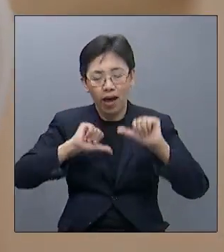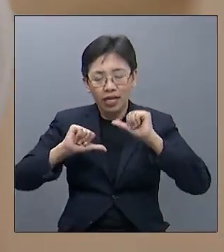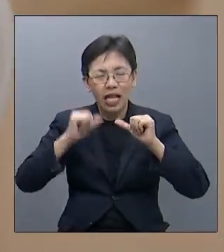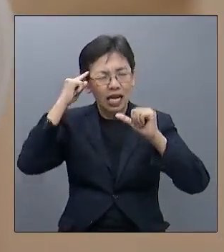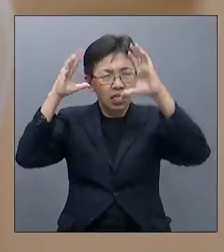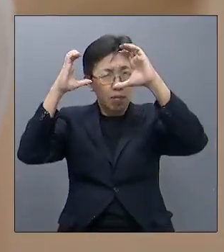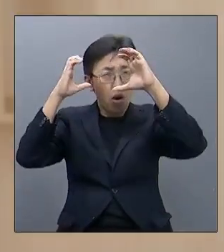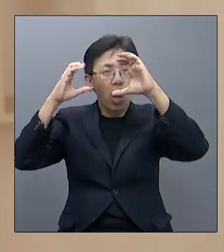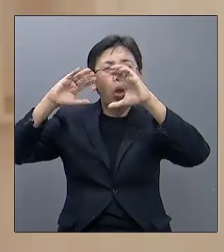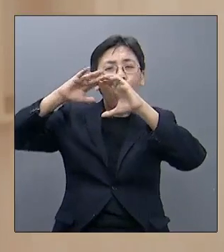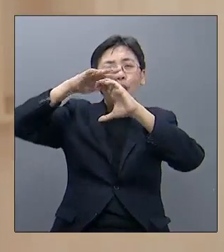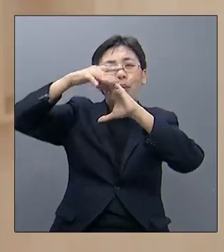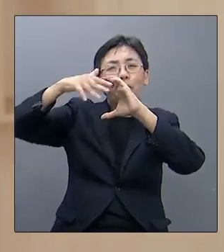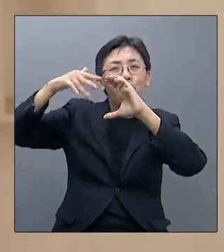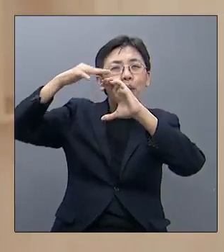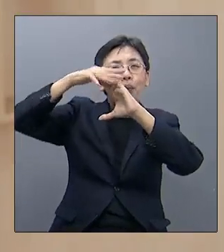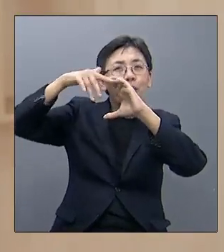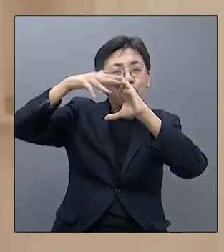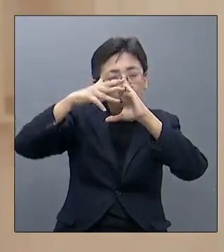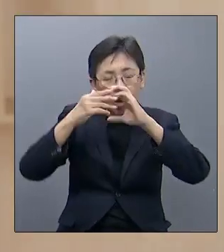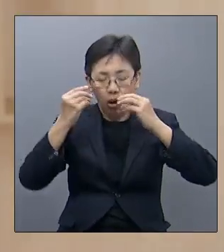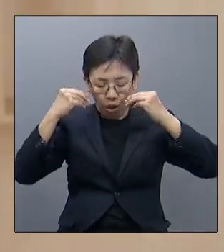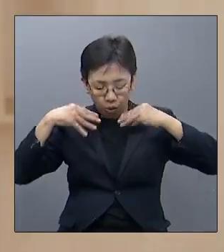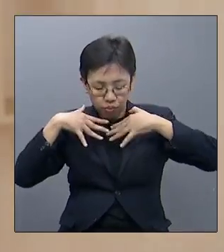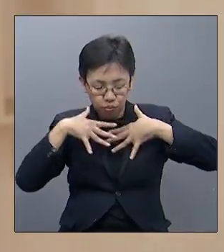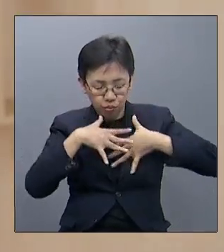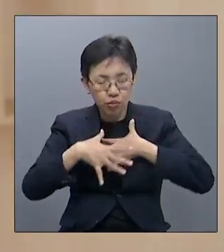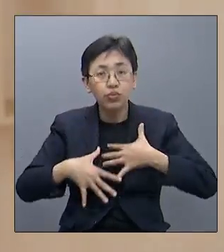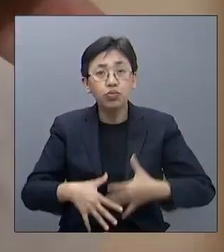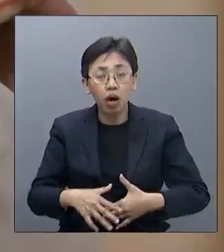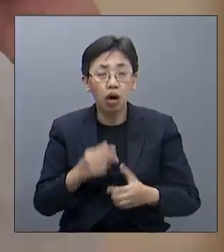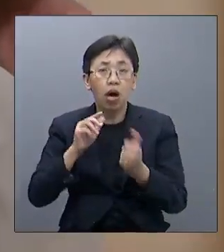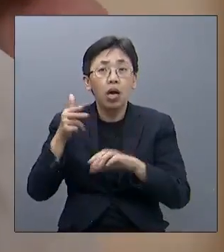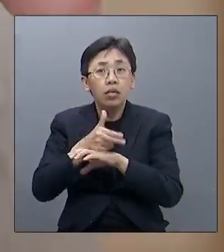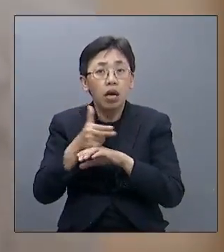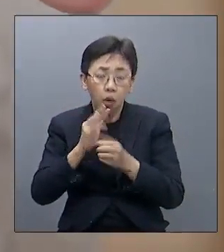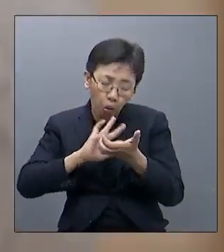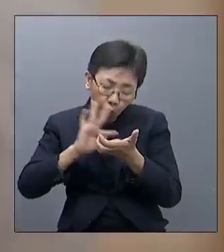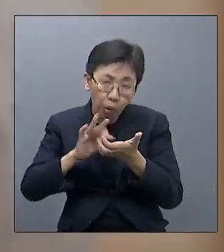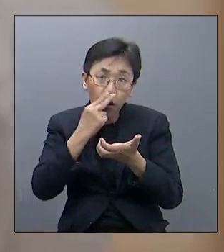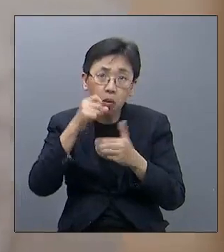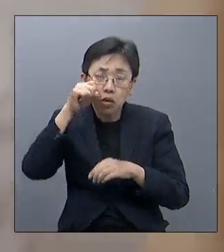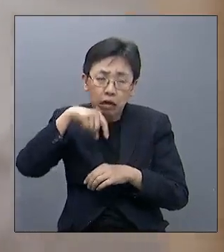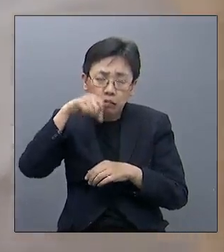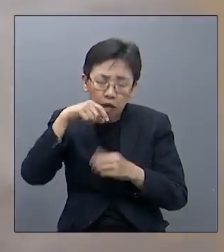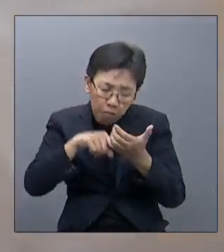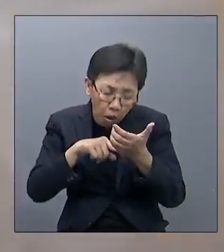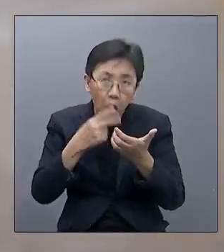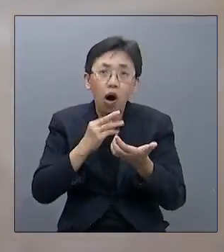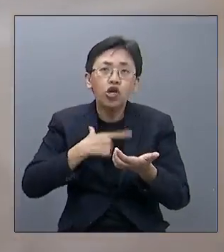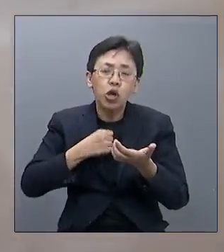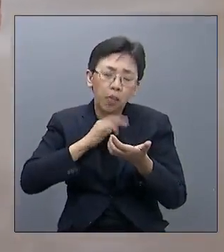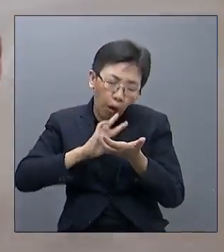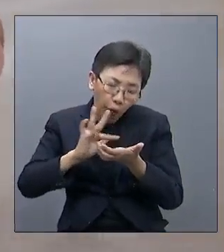ที่เรียกว่าโดปามีนหลั่งออกมาเมื่อดูคลิปวิดีโอสั้นๆซ้ำๆในเนื้อหาที่ชอบจะท